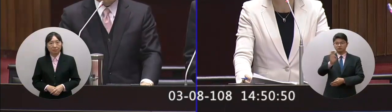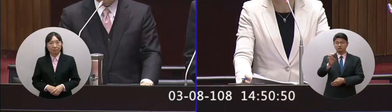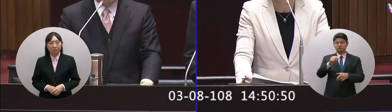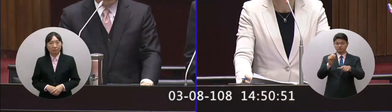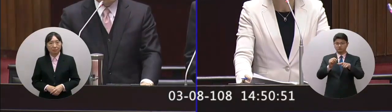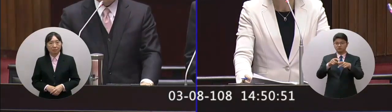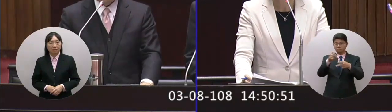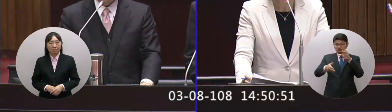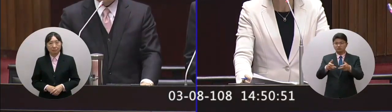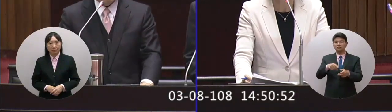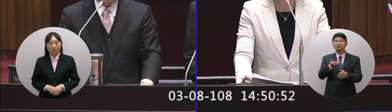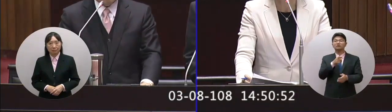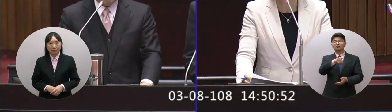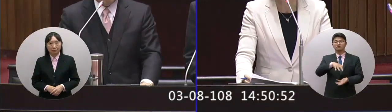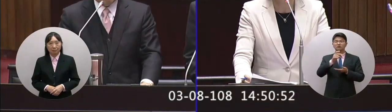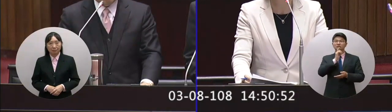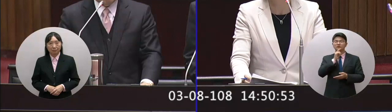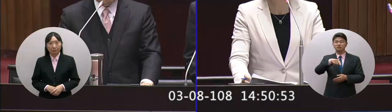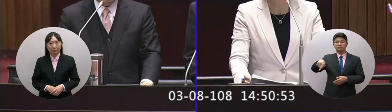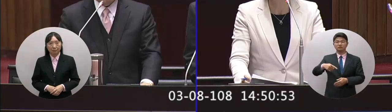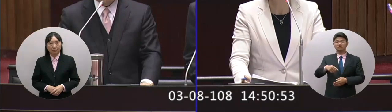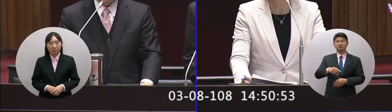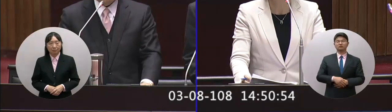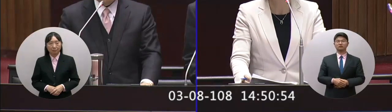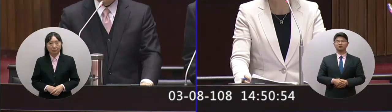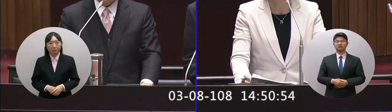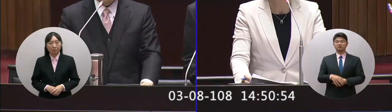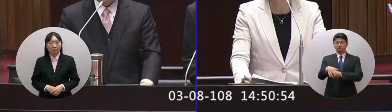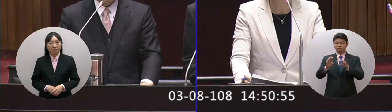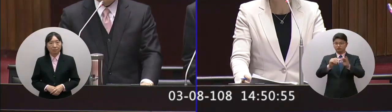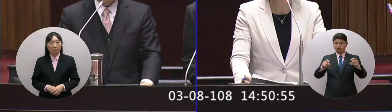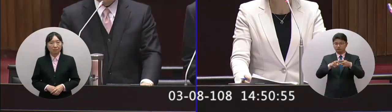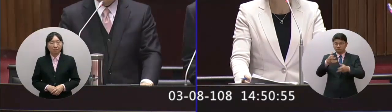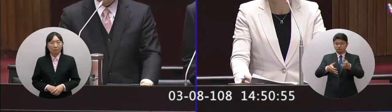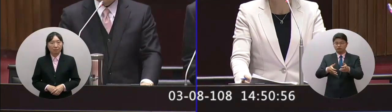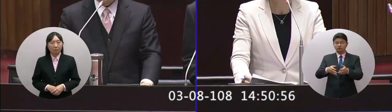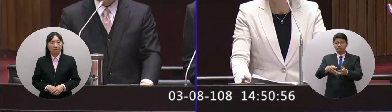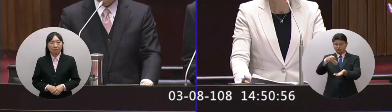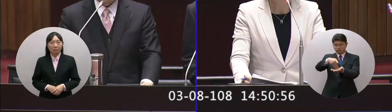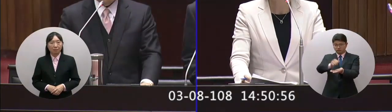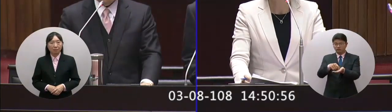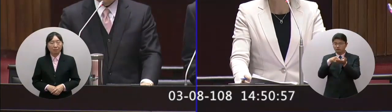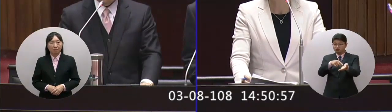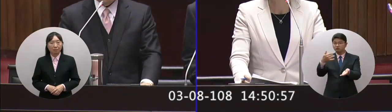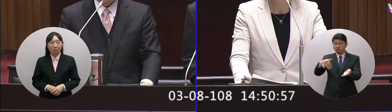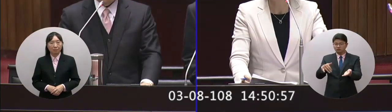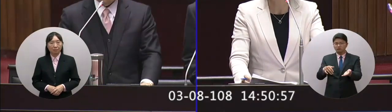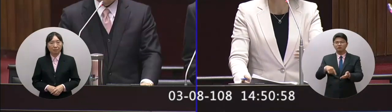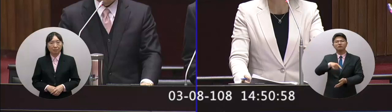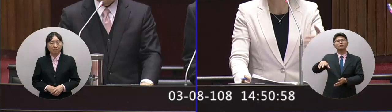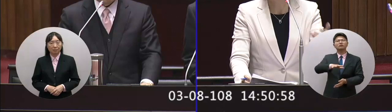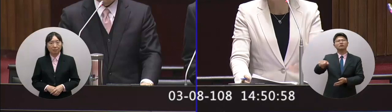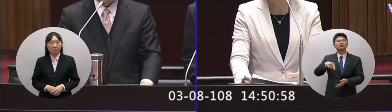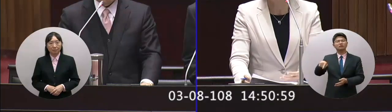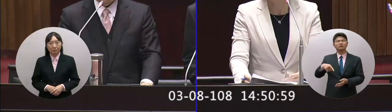都按一定供诶哈。那为什么有这么多的这个农地上的工厂未登记的工厂？那他们为什么不全